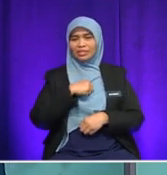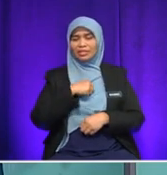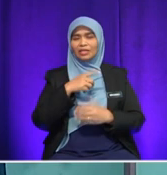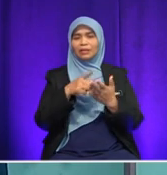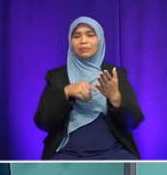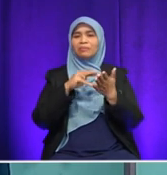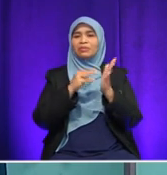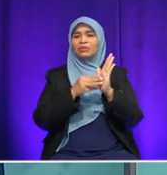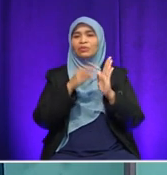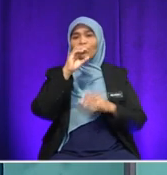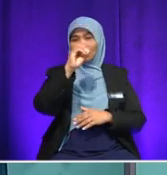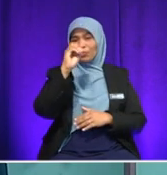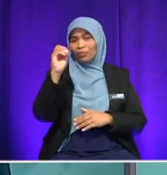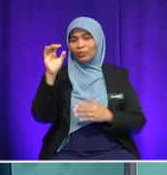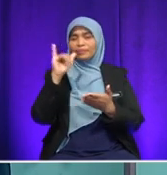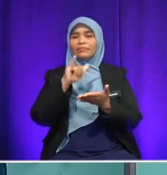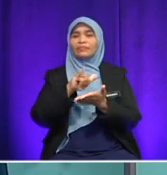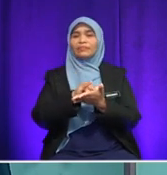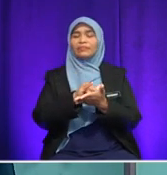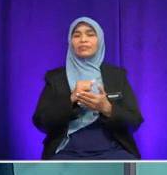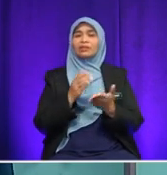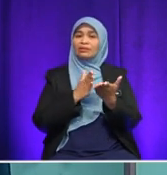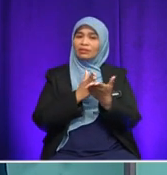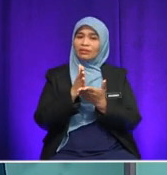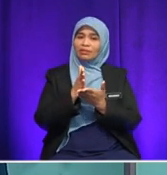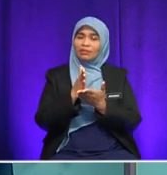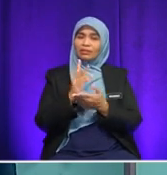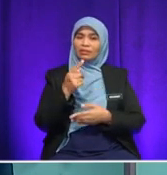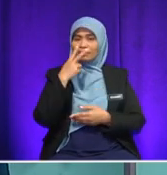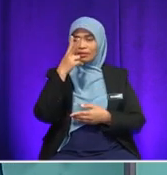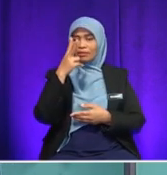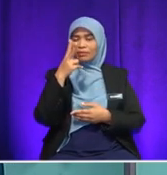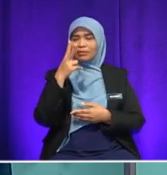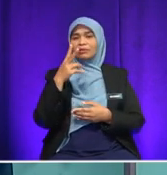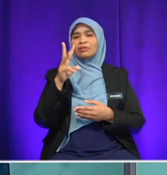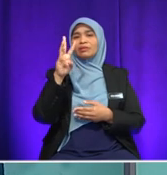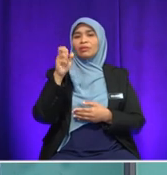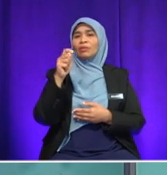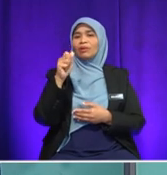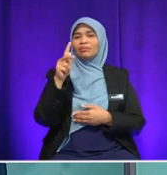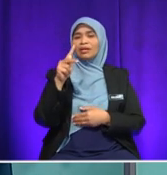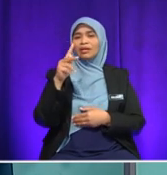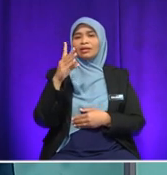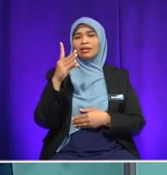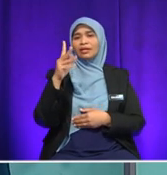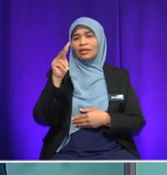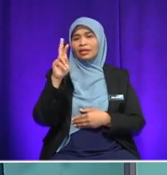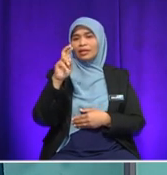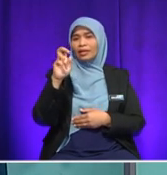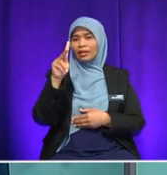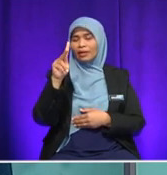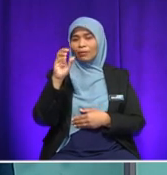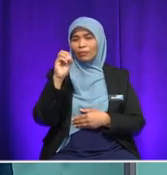tu. Okey. Dan seterusnya, kita tengok kepada watak dan perwatakan Diamond Kreko. Ya, seorang penulis itulah,